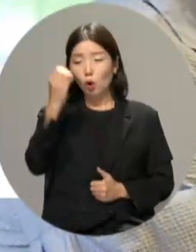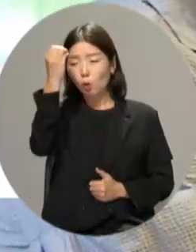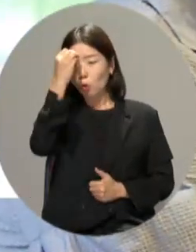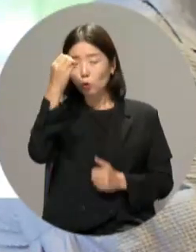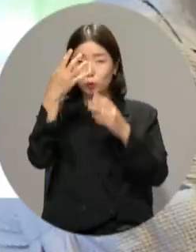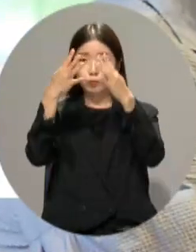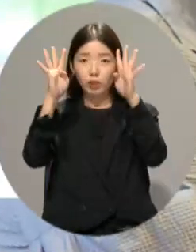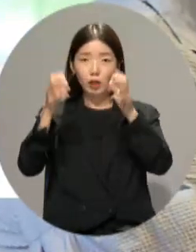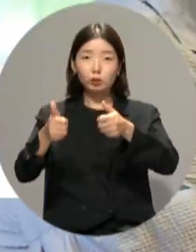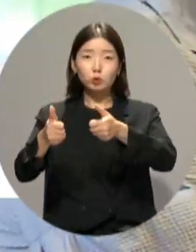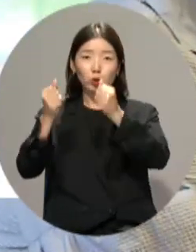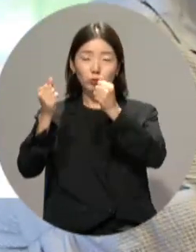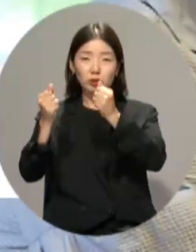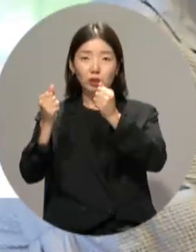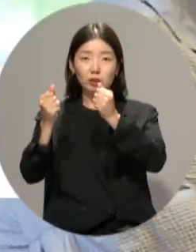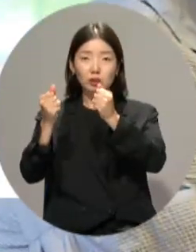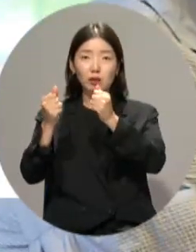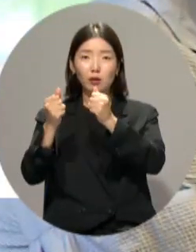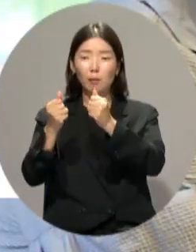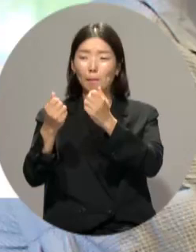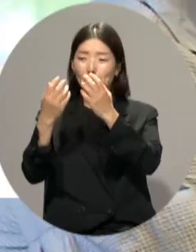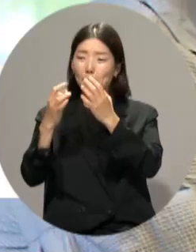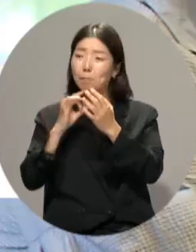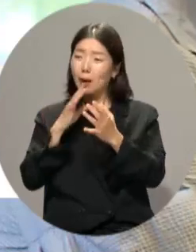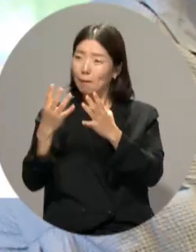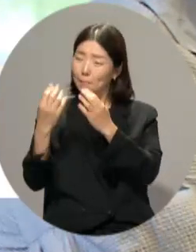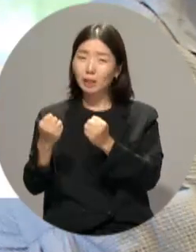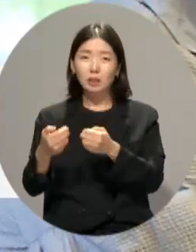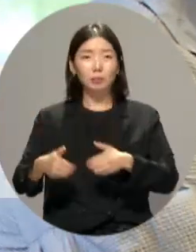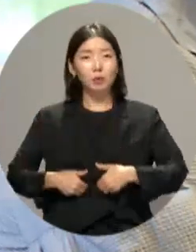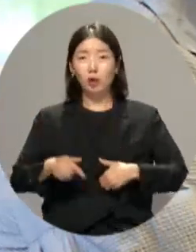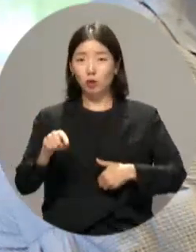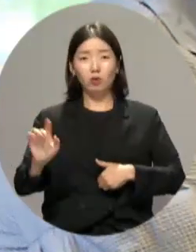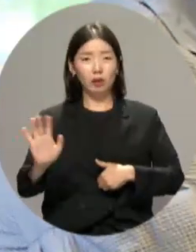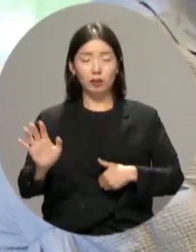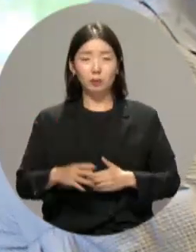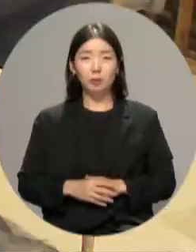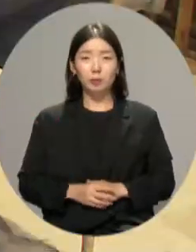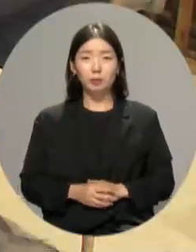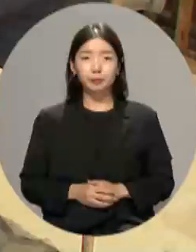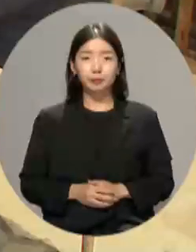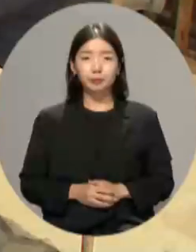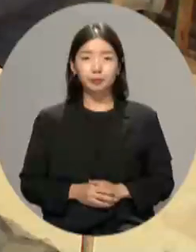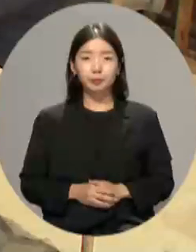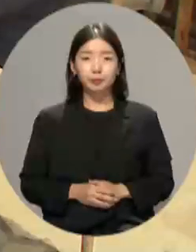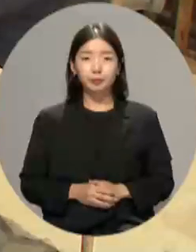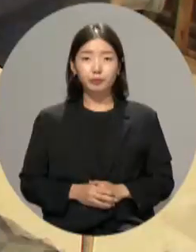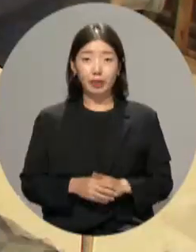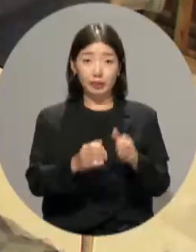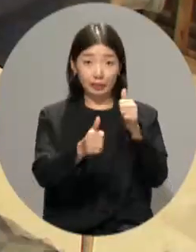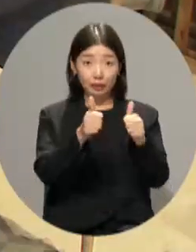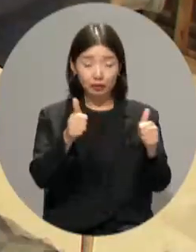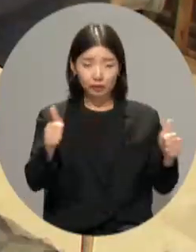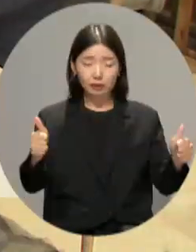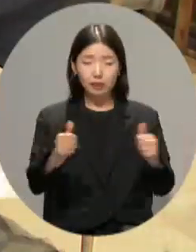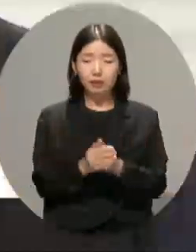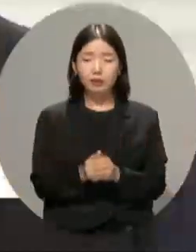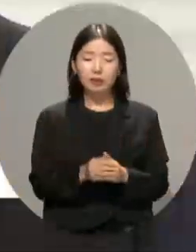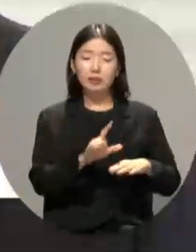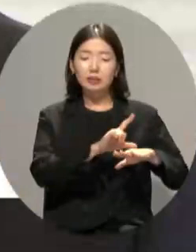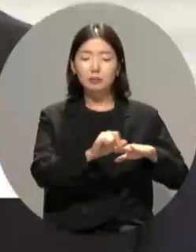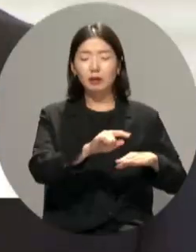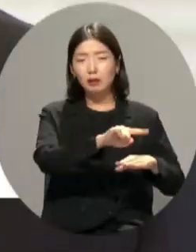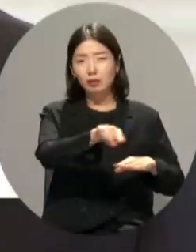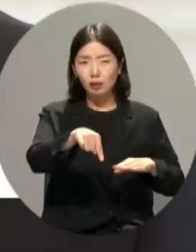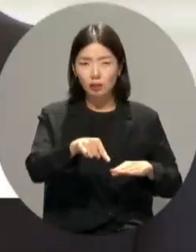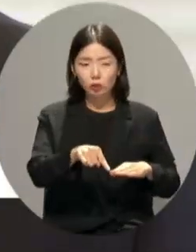특히 대학 졸업자들이 그렇게 많이 필요한 것이 아니다 하는 얘기를 하고 있습니다. 그래서 총장들은 비수도권 지역에